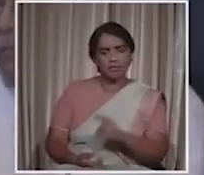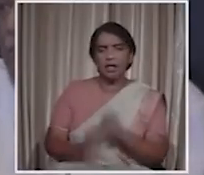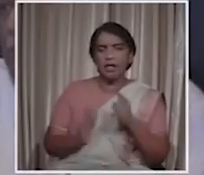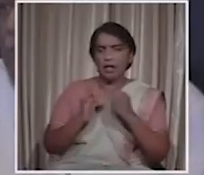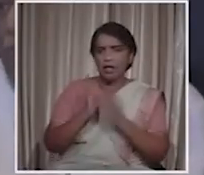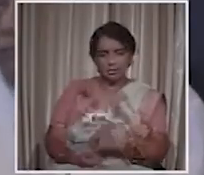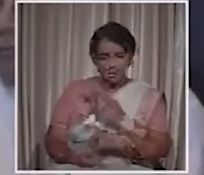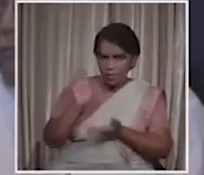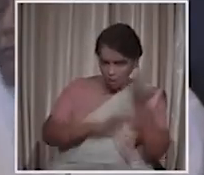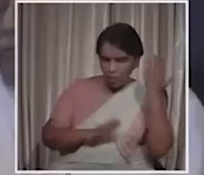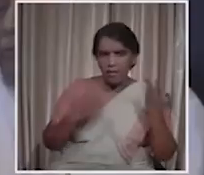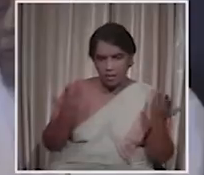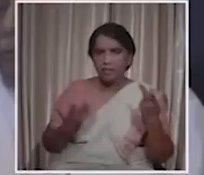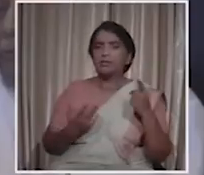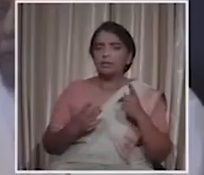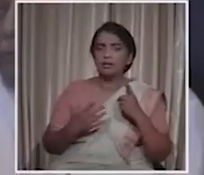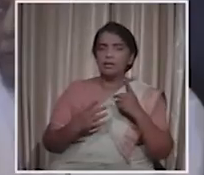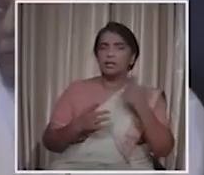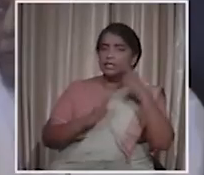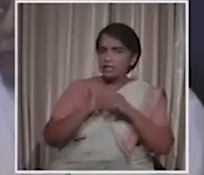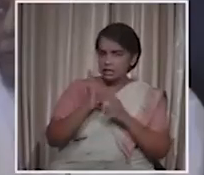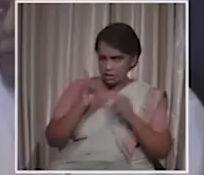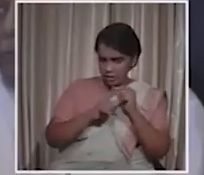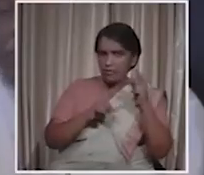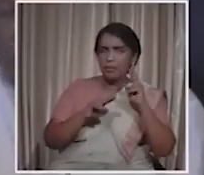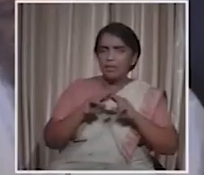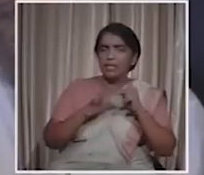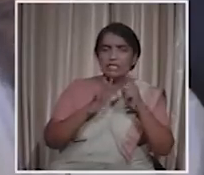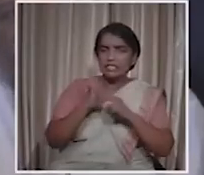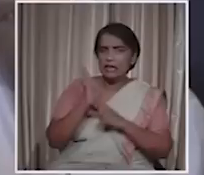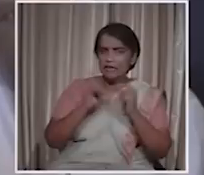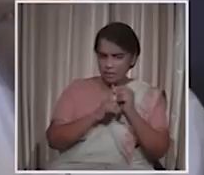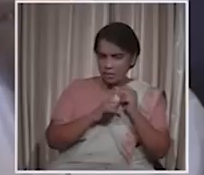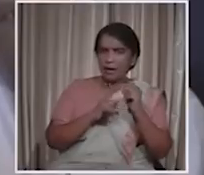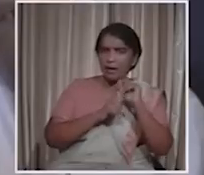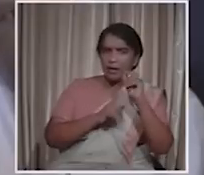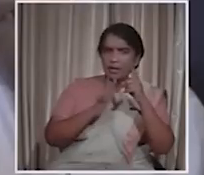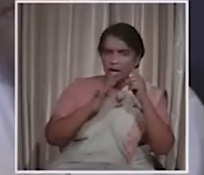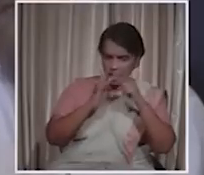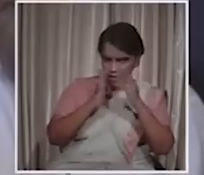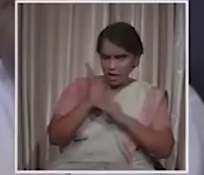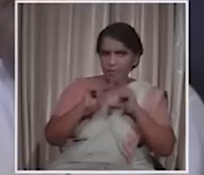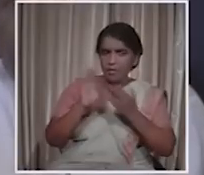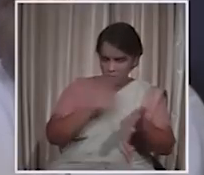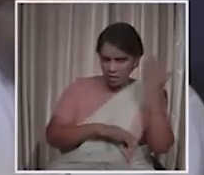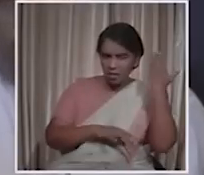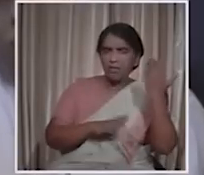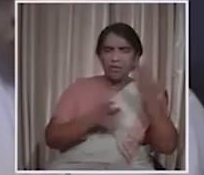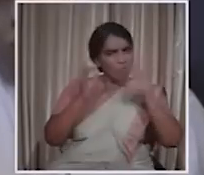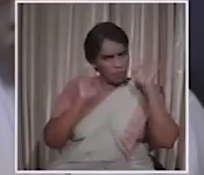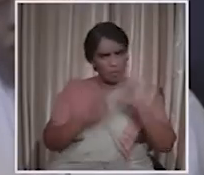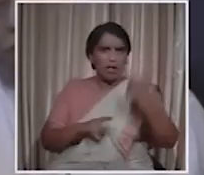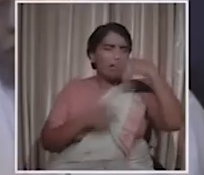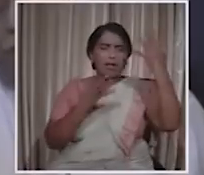එකට යන්න ඕනද නැද්ද? ජාතික ජනබල වේගයේ IMF එකට යන්න කියනවද නැද්ද? මෙයා ඉවත් වෙනවද? කොහොමද පෙට්‍රල් හොයලා